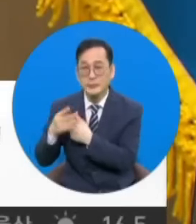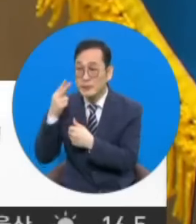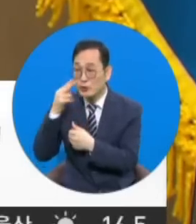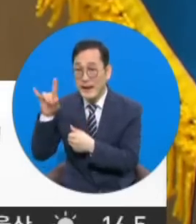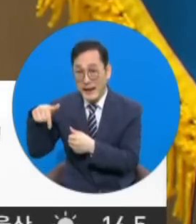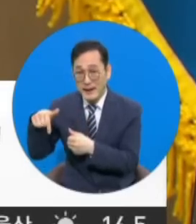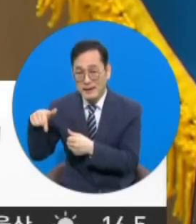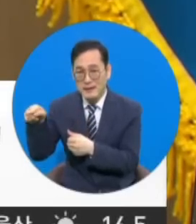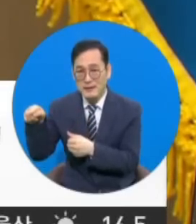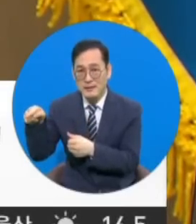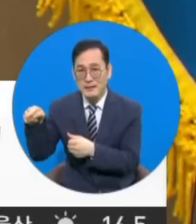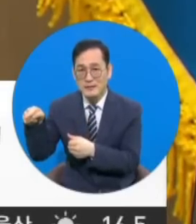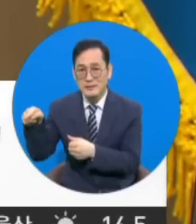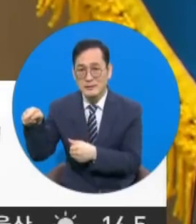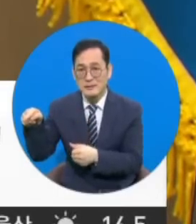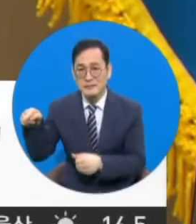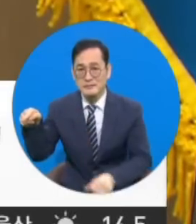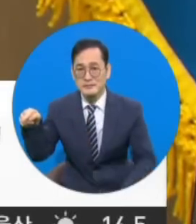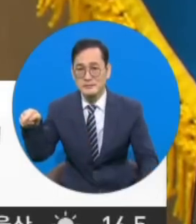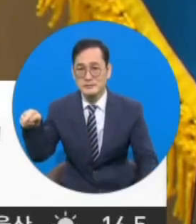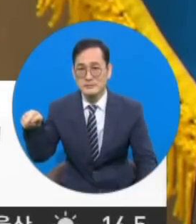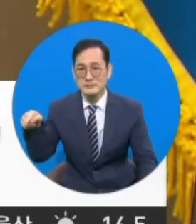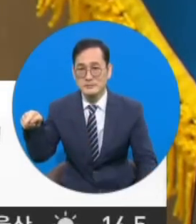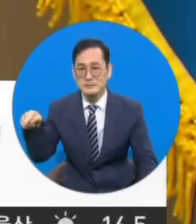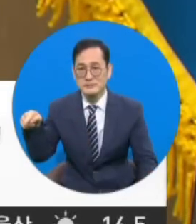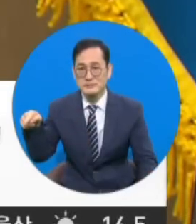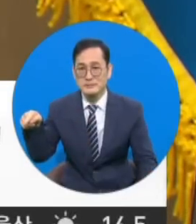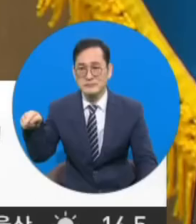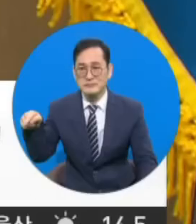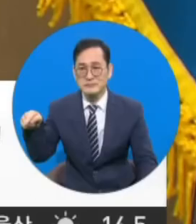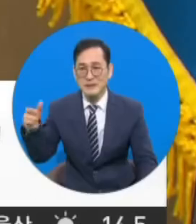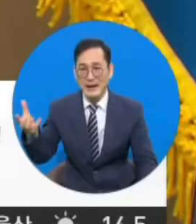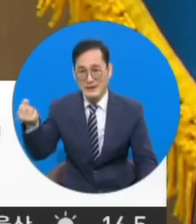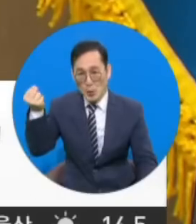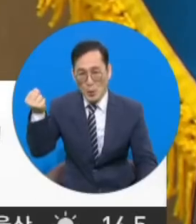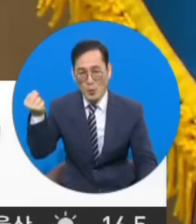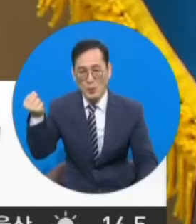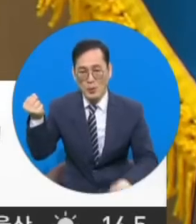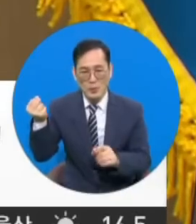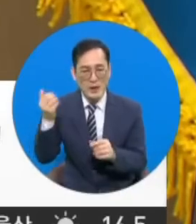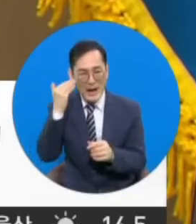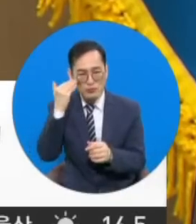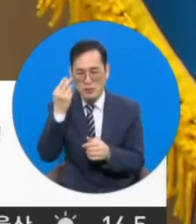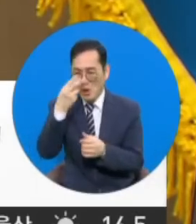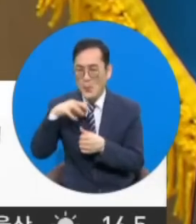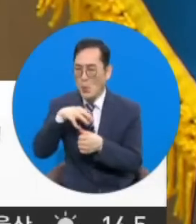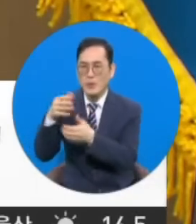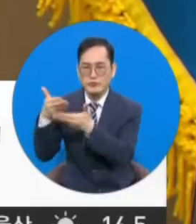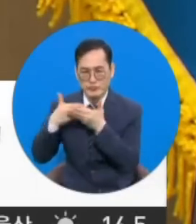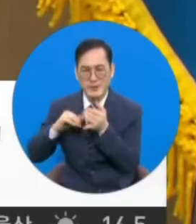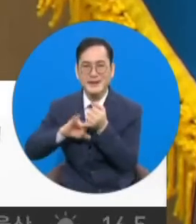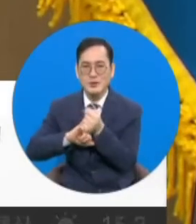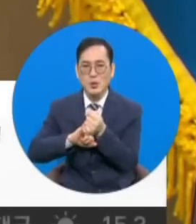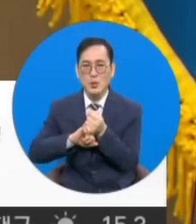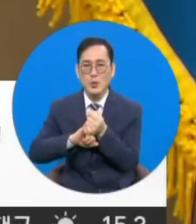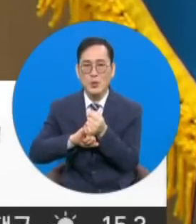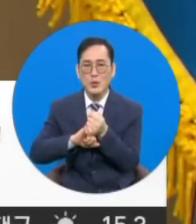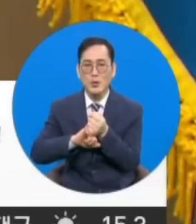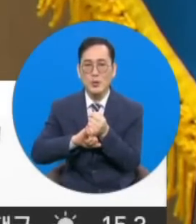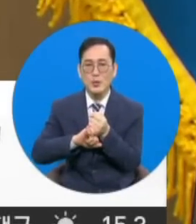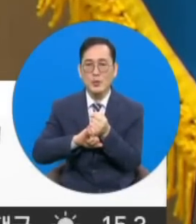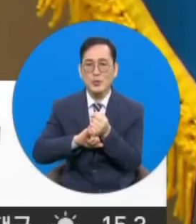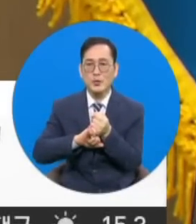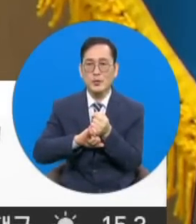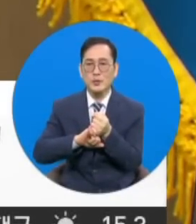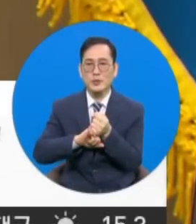핵무기를 포함한 전례 없는 수준으로 대한민국에 대한 방위를 약속하였고 대한민국은 미핵